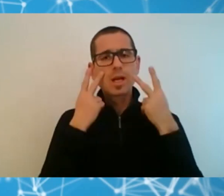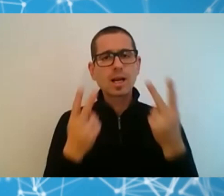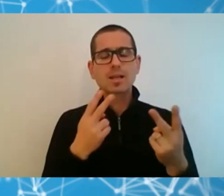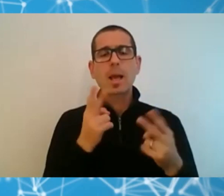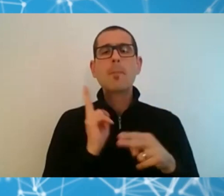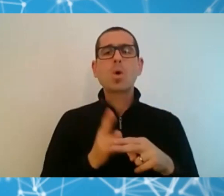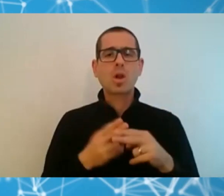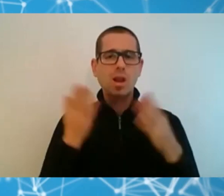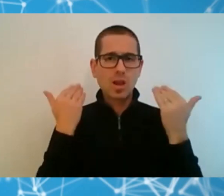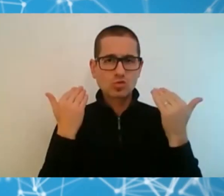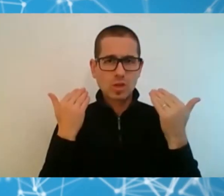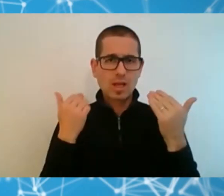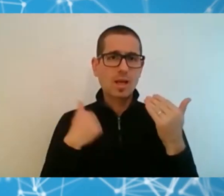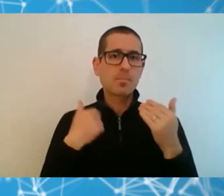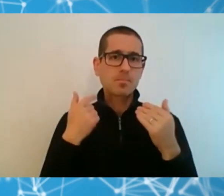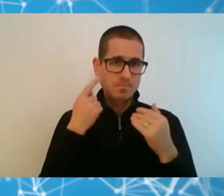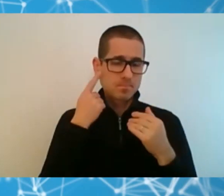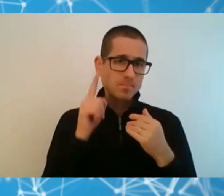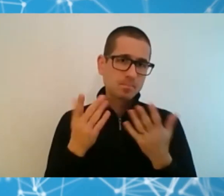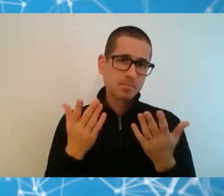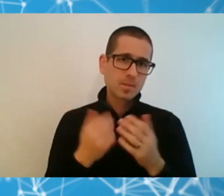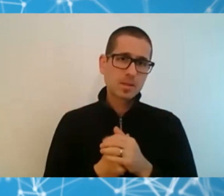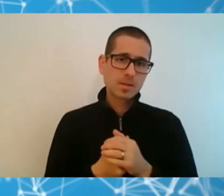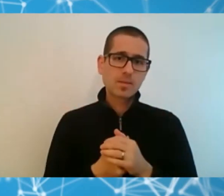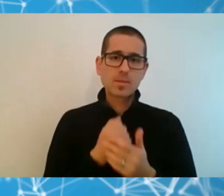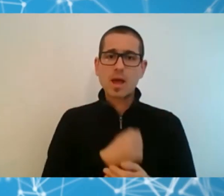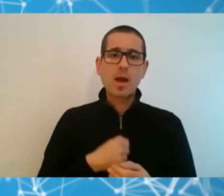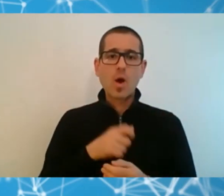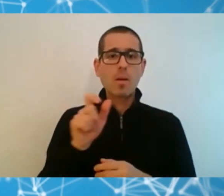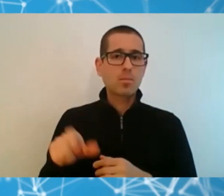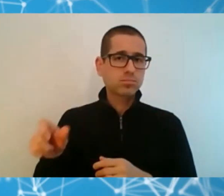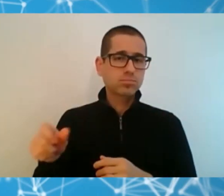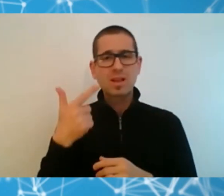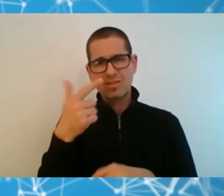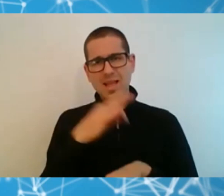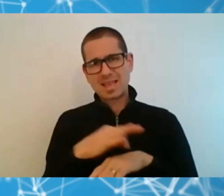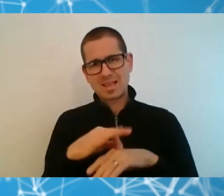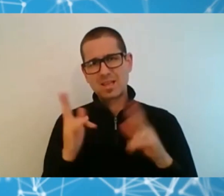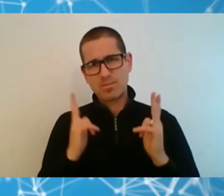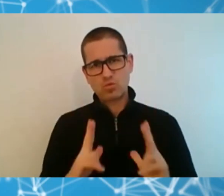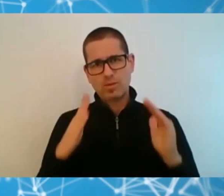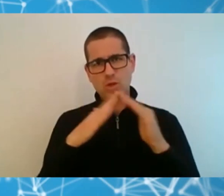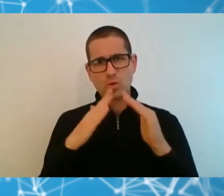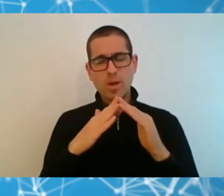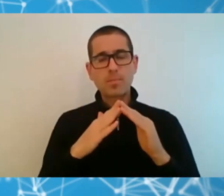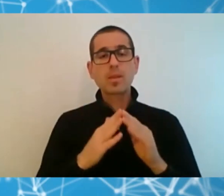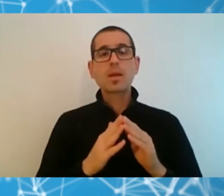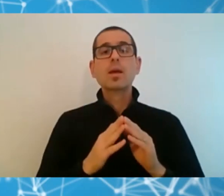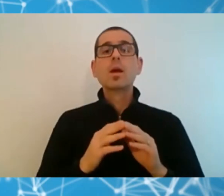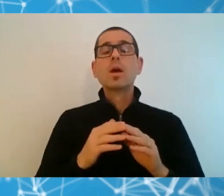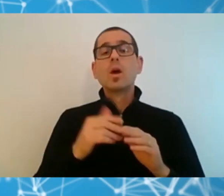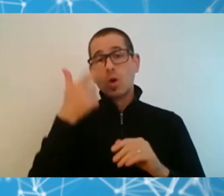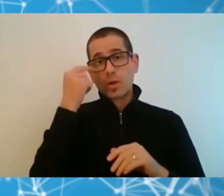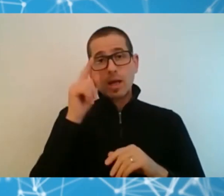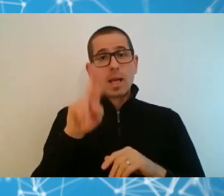se tiče bolniškega staleža, menim, da je bolje, da pacient 2 tedna počiva doma. Ljudje imajo